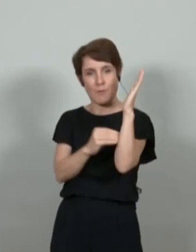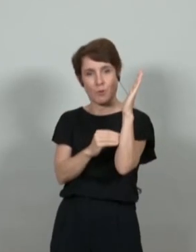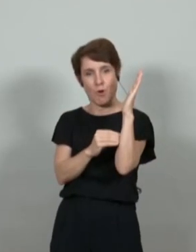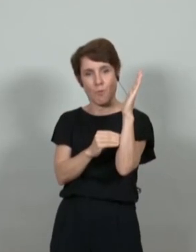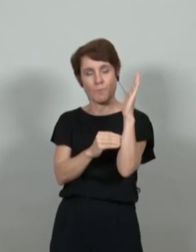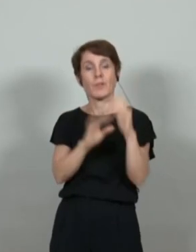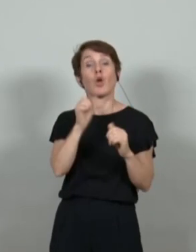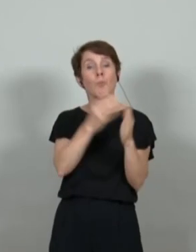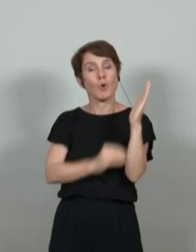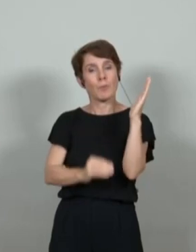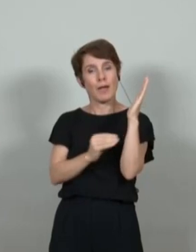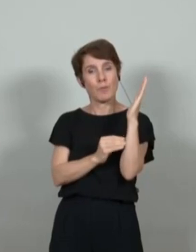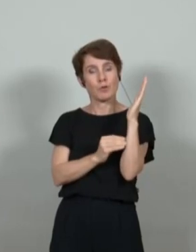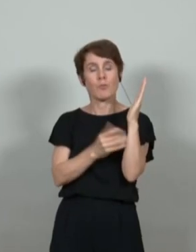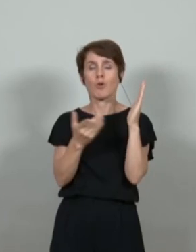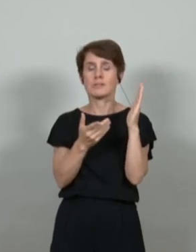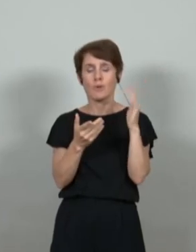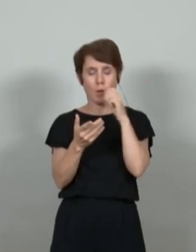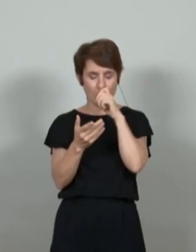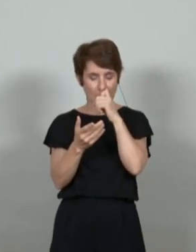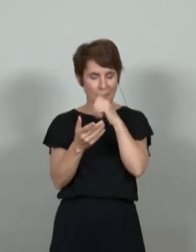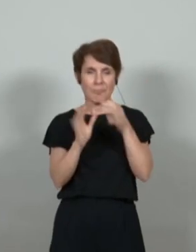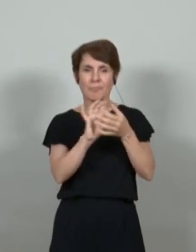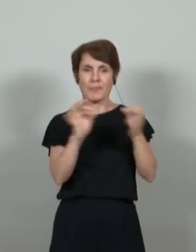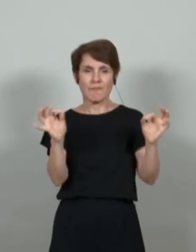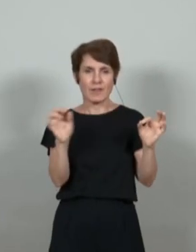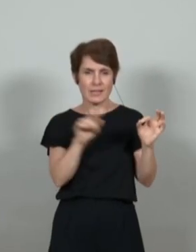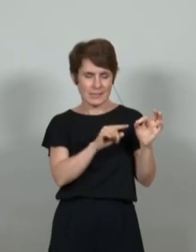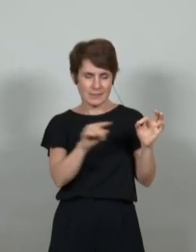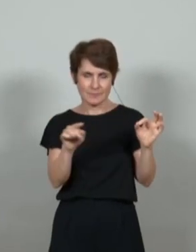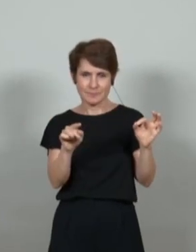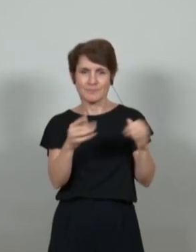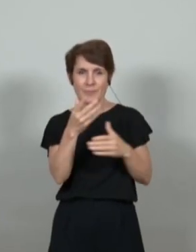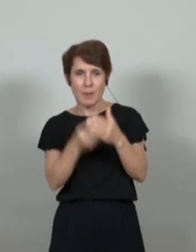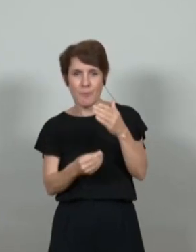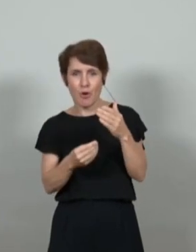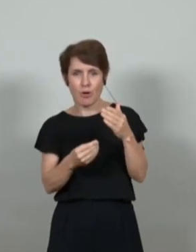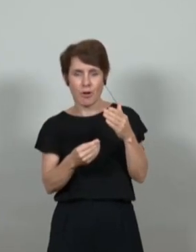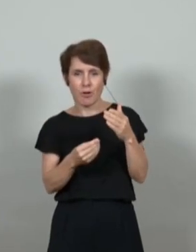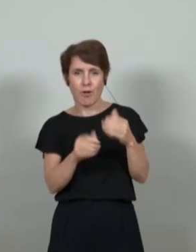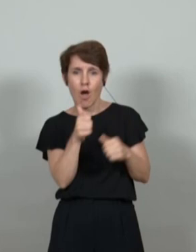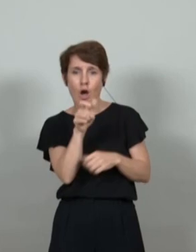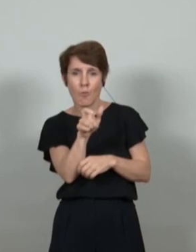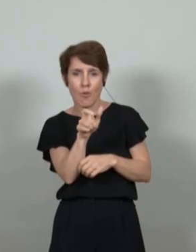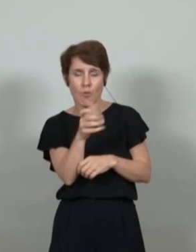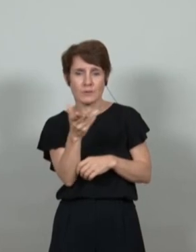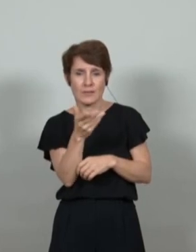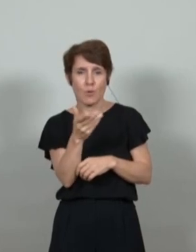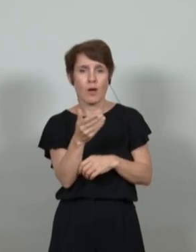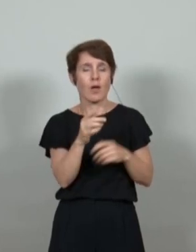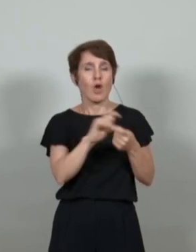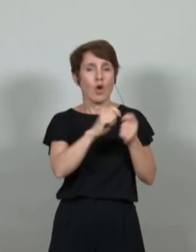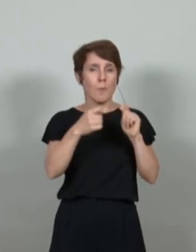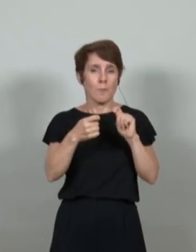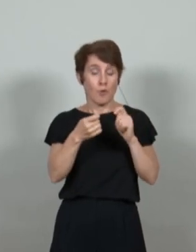premier amendement qui est juste une correction enfin une négation qui qui n'est pas présente dans une phrase dans le maigre donc je la lis modifier